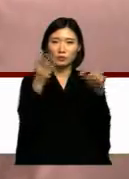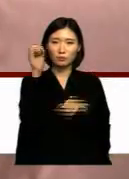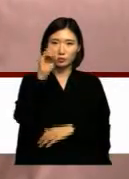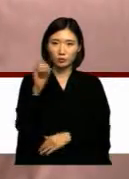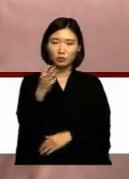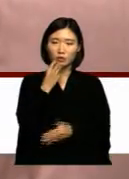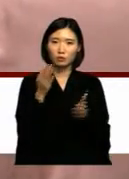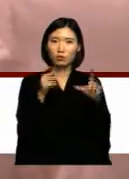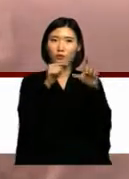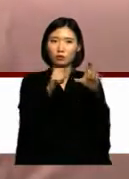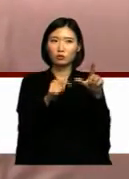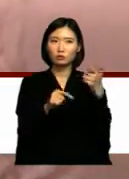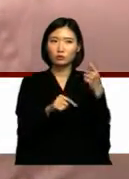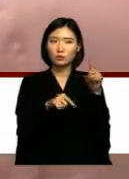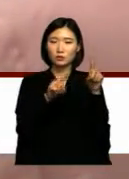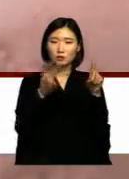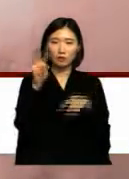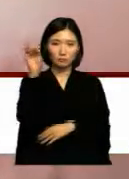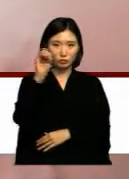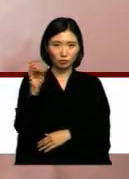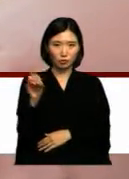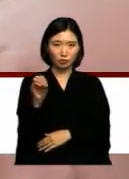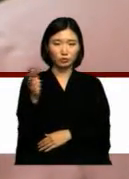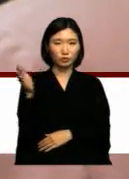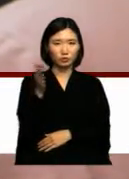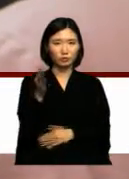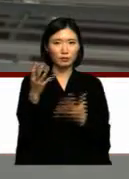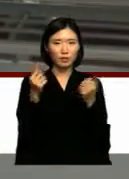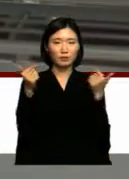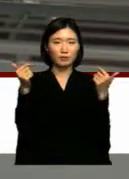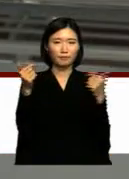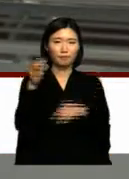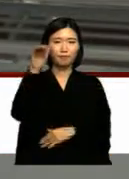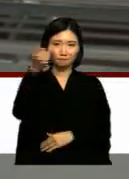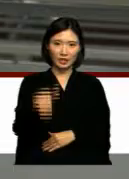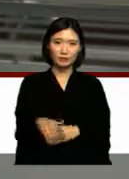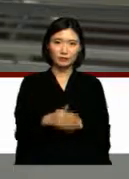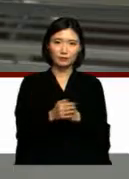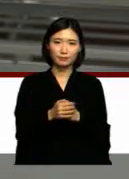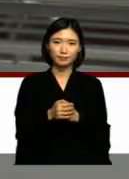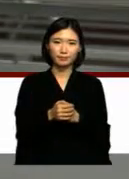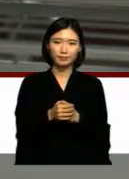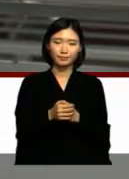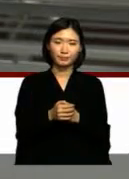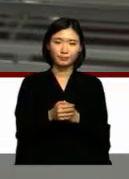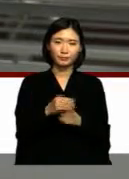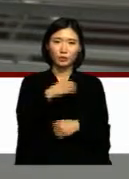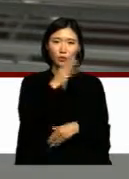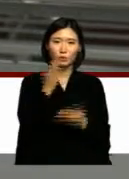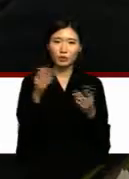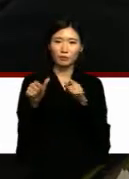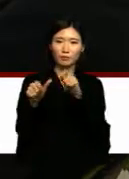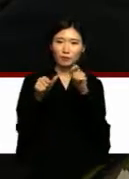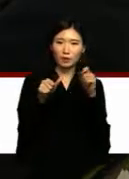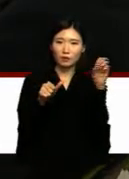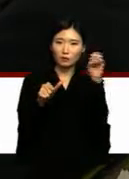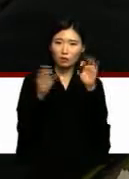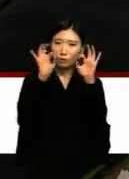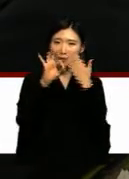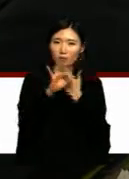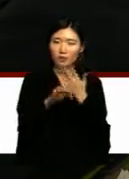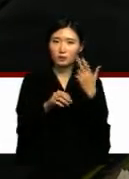55.3%였는데 경기도 평균이 61.4%였어요. 많이 좀 낮았습니다, 고용률은. 그리고 노인 고용률을 저희가